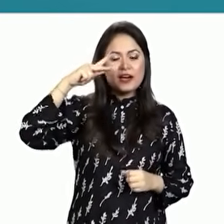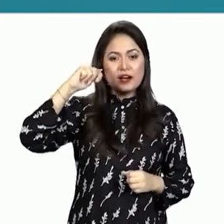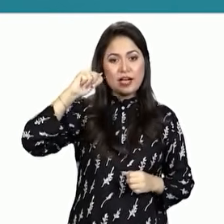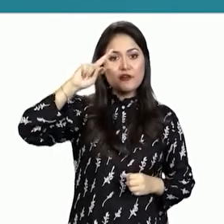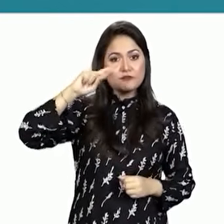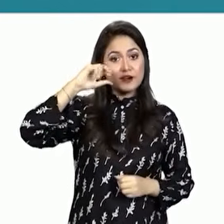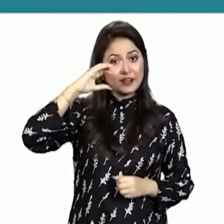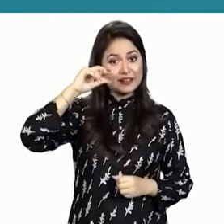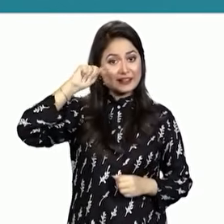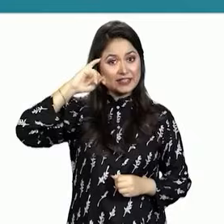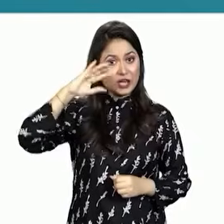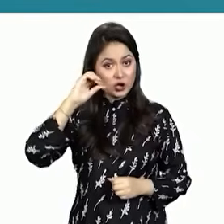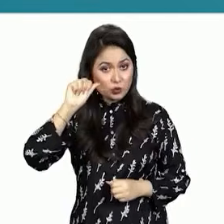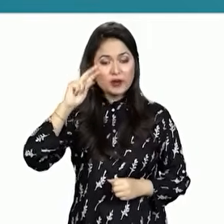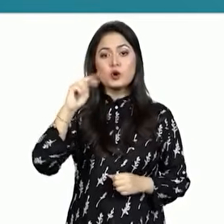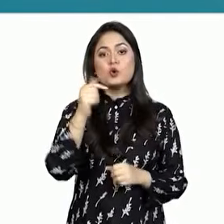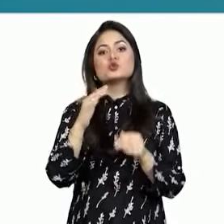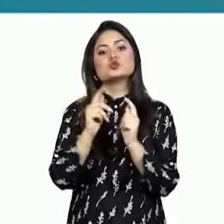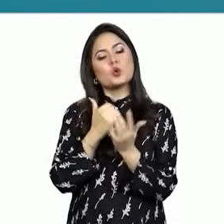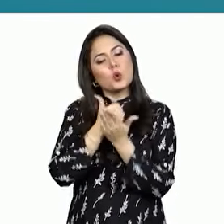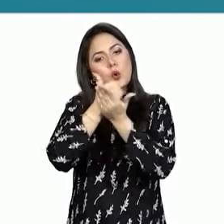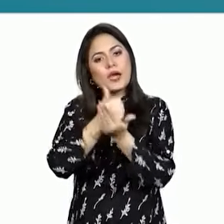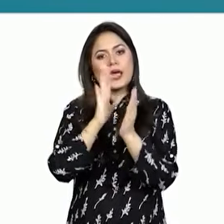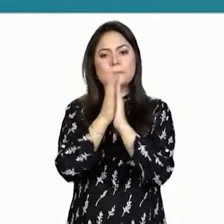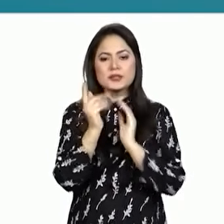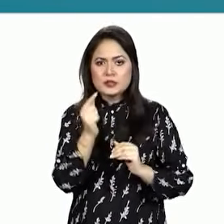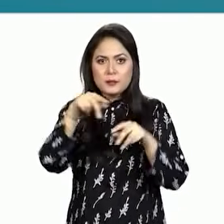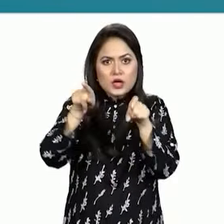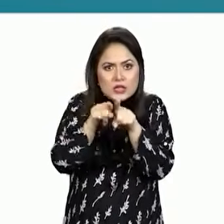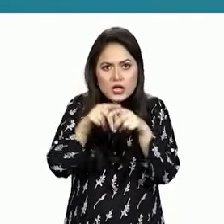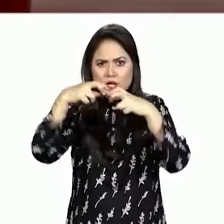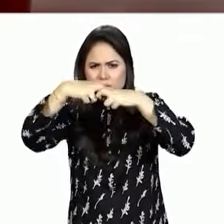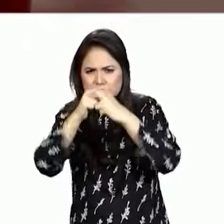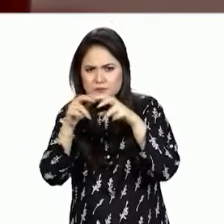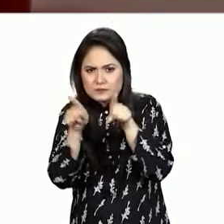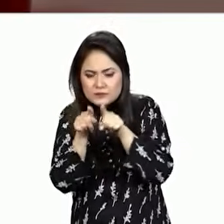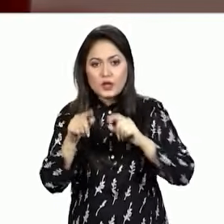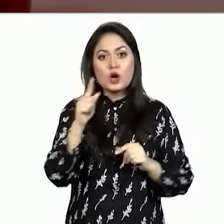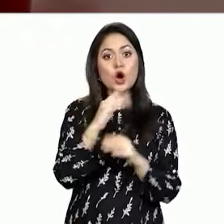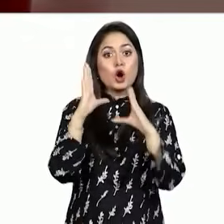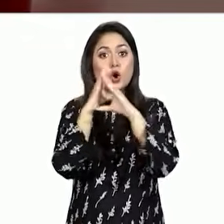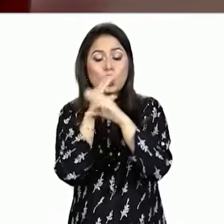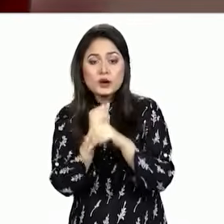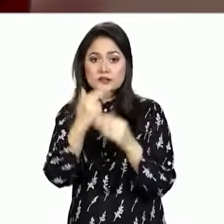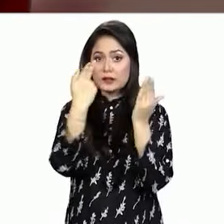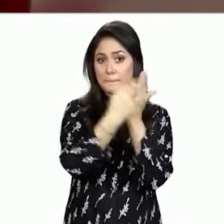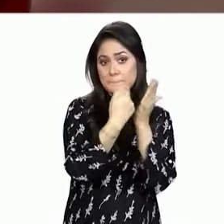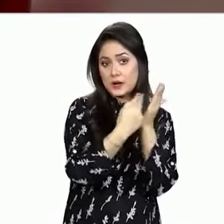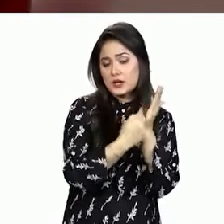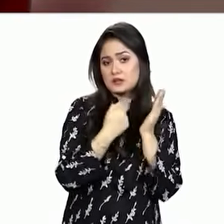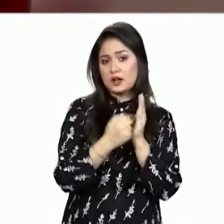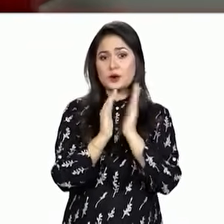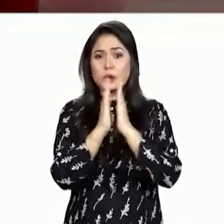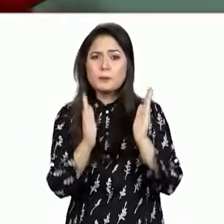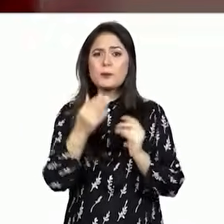اندرونی حصے میں جوائنٹ کیپسول ہوتا ہے جو ان تمام چھوٹے اعضاء کو آپس میں جوڑتا ہے۔ لیکن ان تمام اعضاء کو بہتر کارکردگی کے